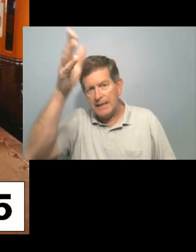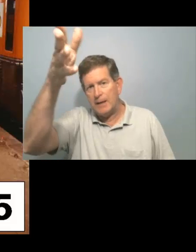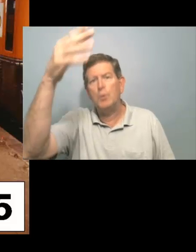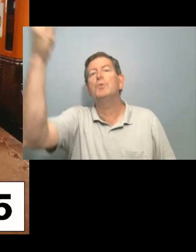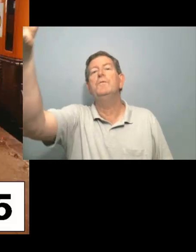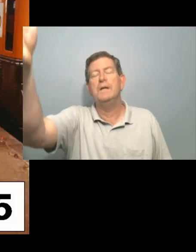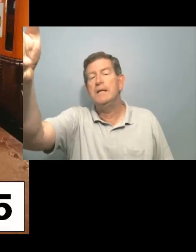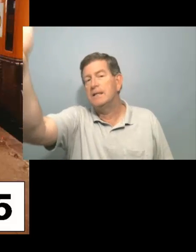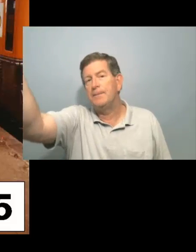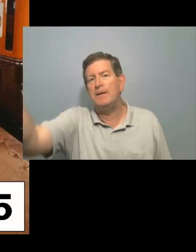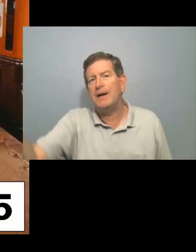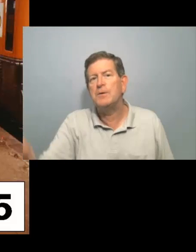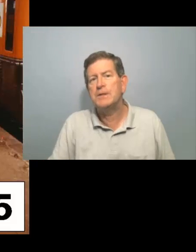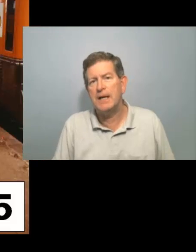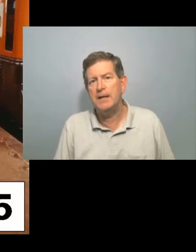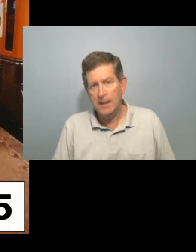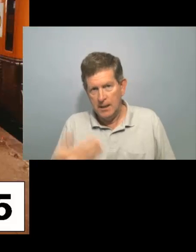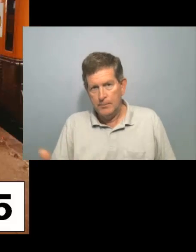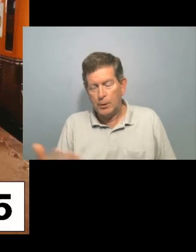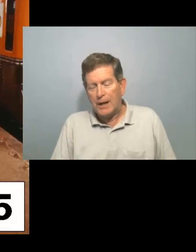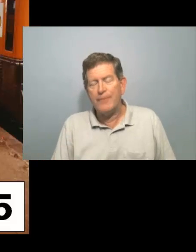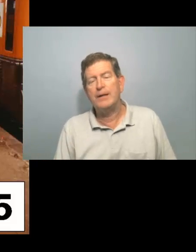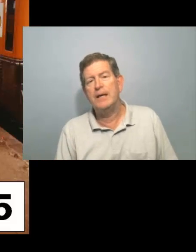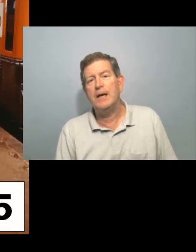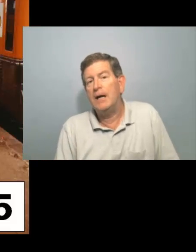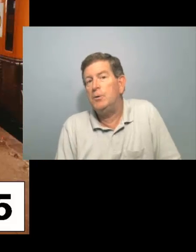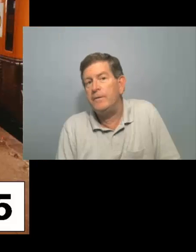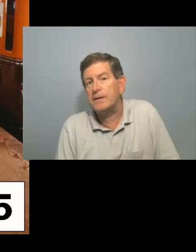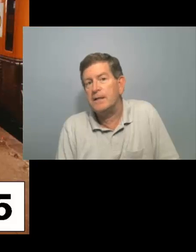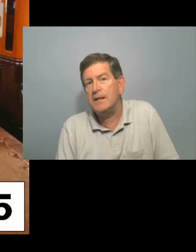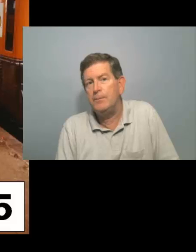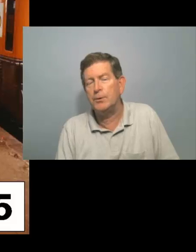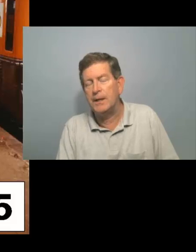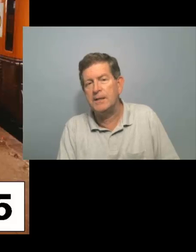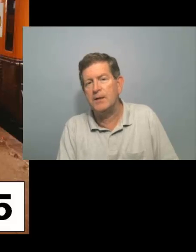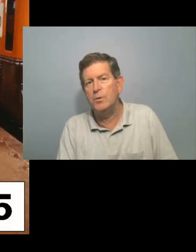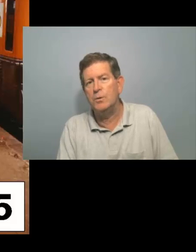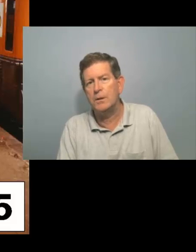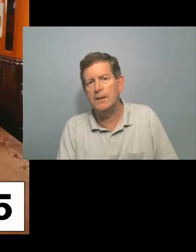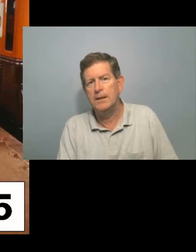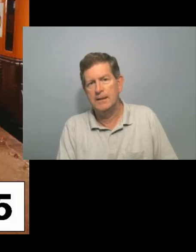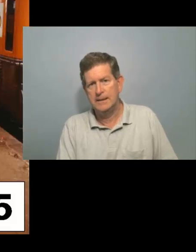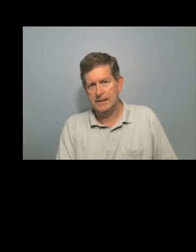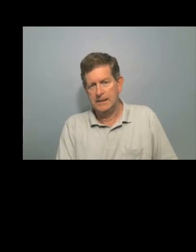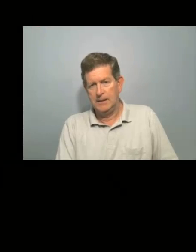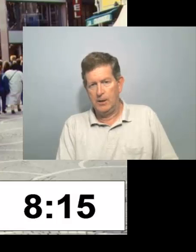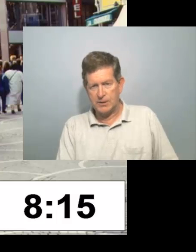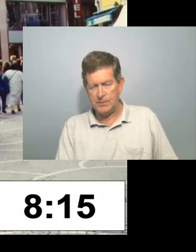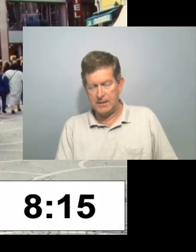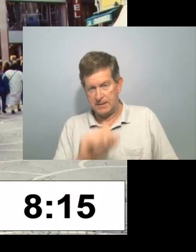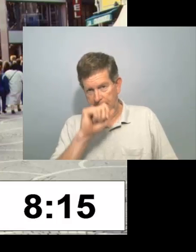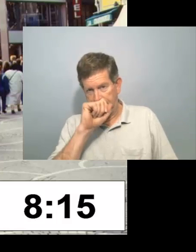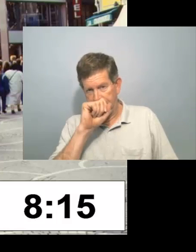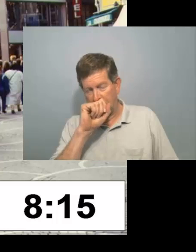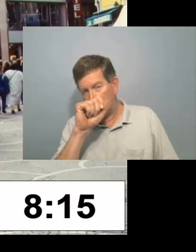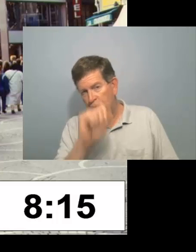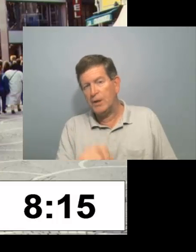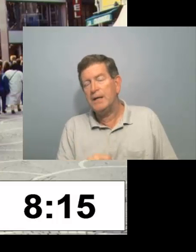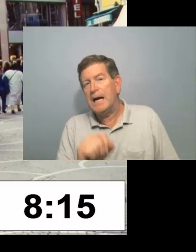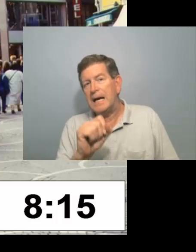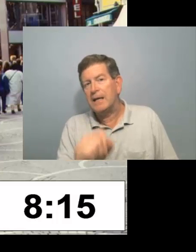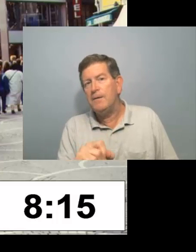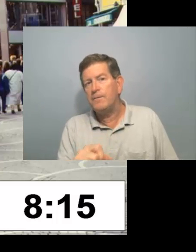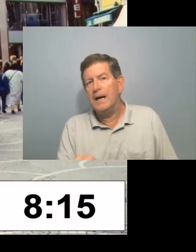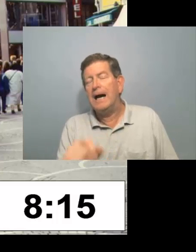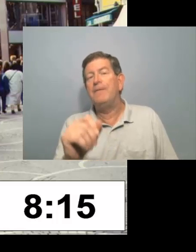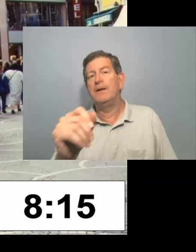pour aller à l'autre ville qui s'appelle Valenciennes pour travailler à l'université, pour donner ses cours. Ensuite, quand